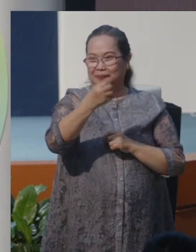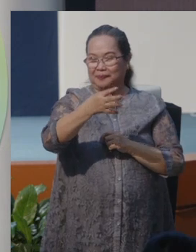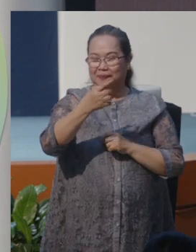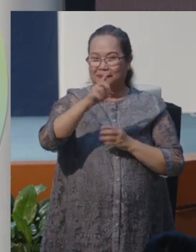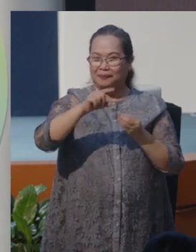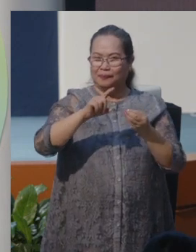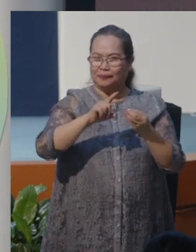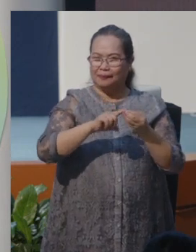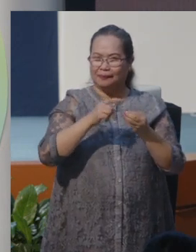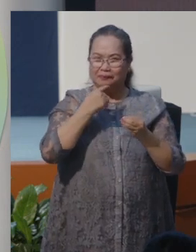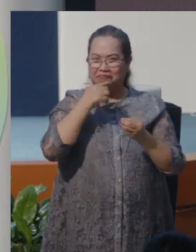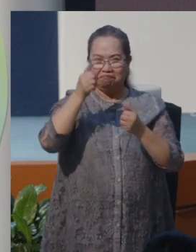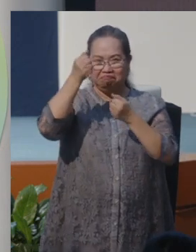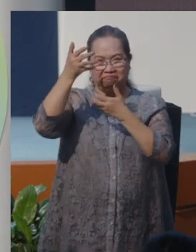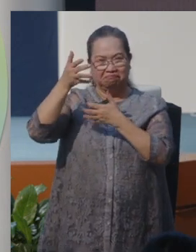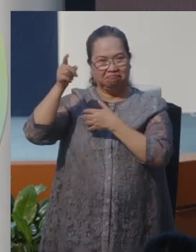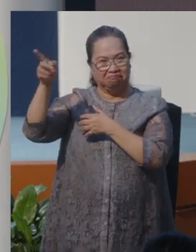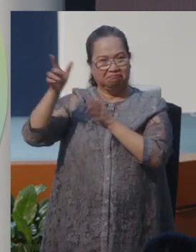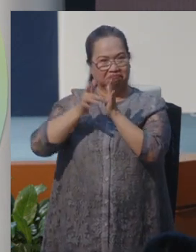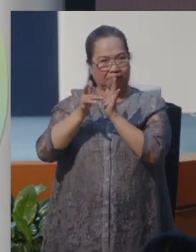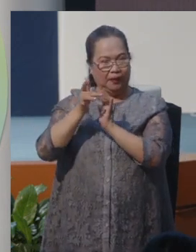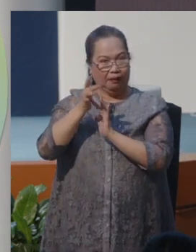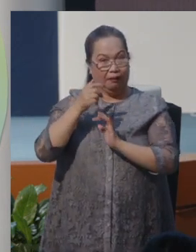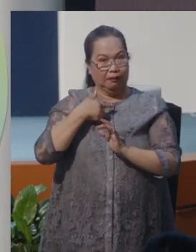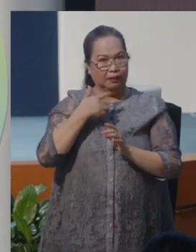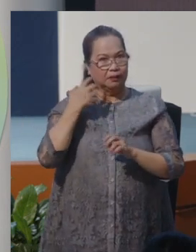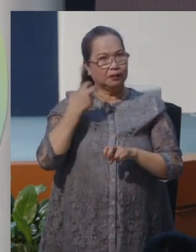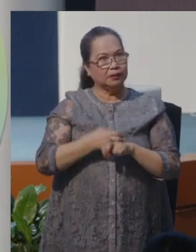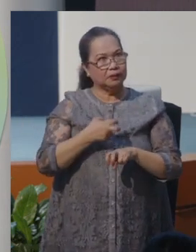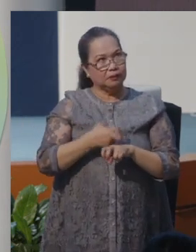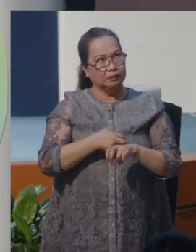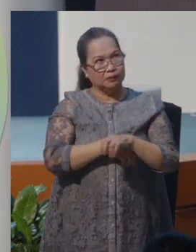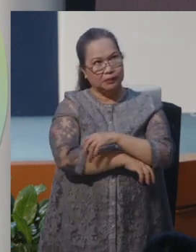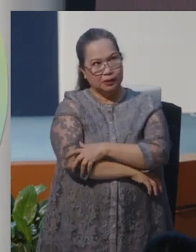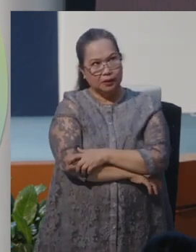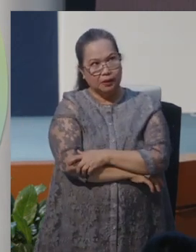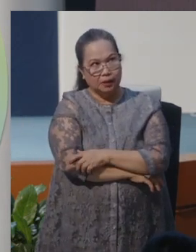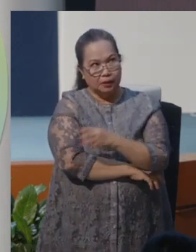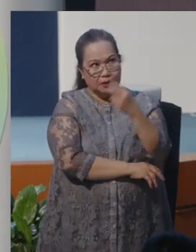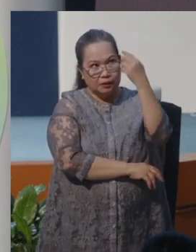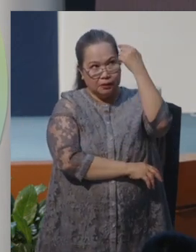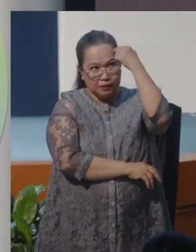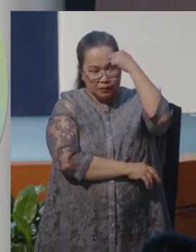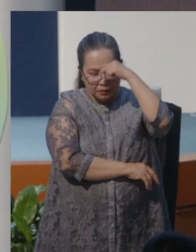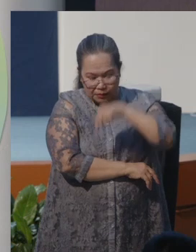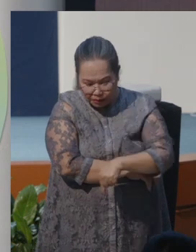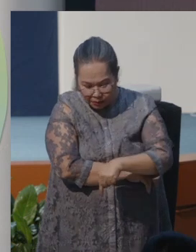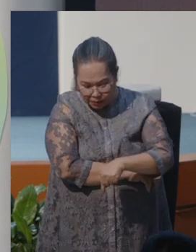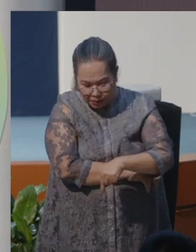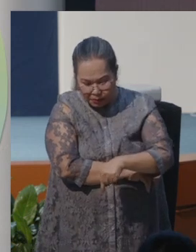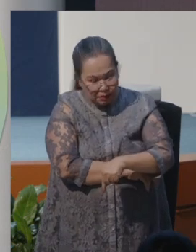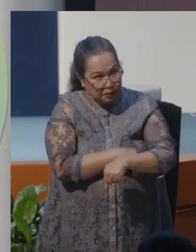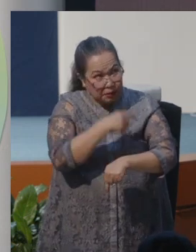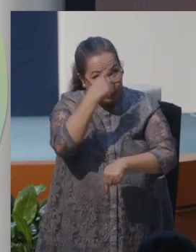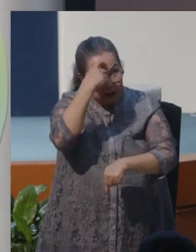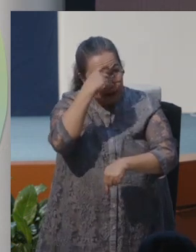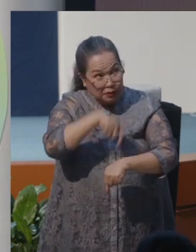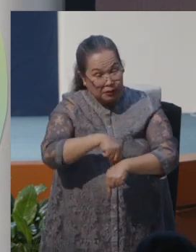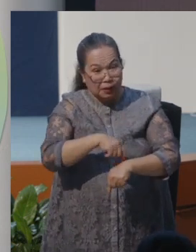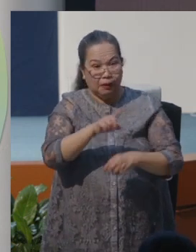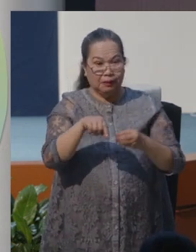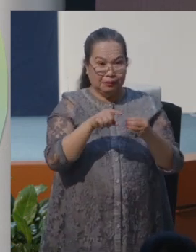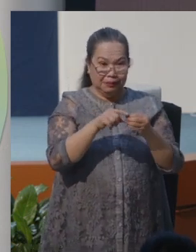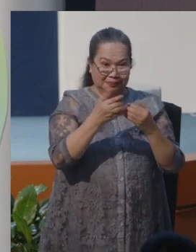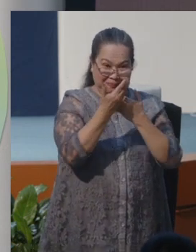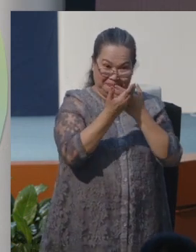ay hindi na sumunod sa kanya nung humirap na ang kanyang tinuturo. Sa John chapter 6, nung kanyang ituro yung tungkol sa bread